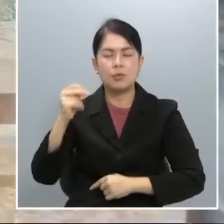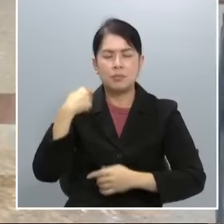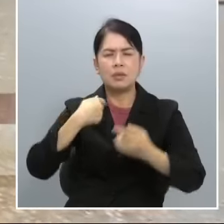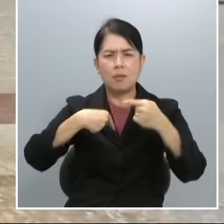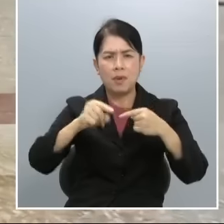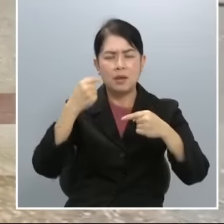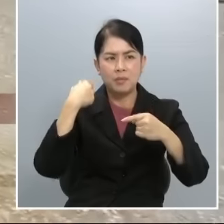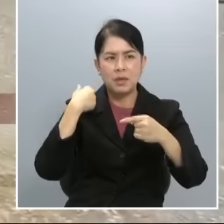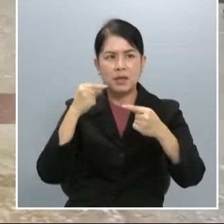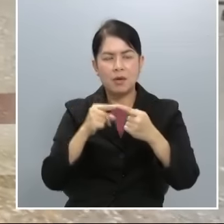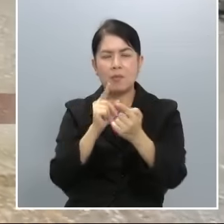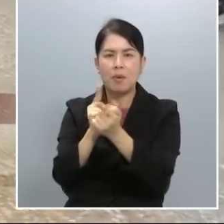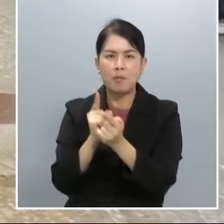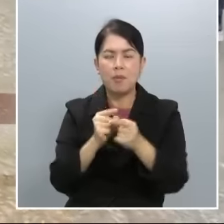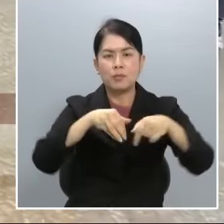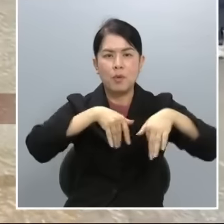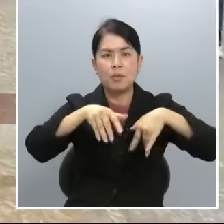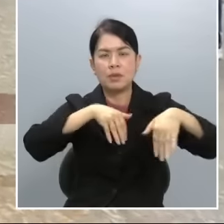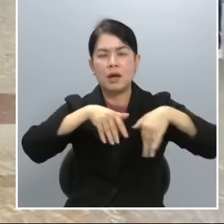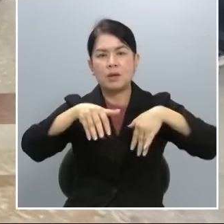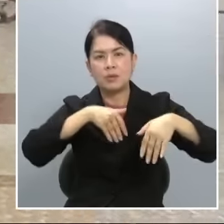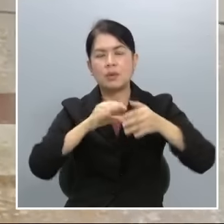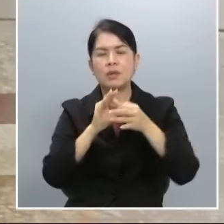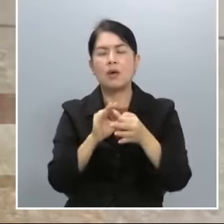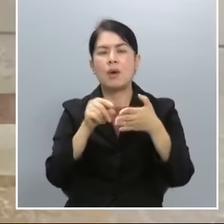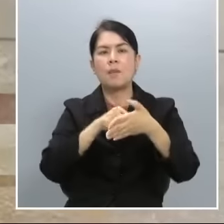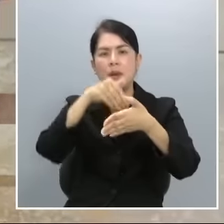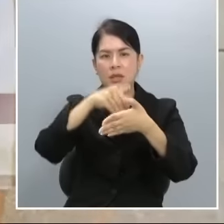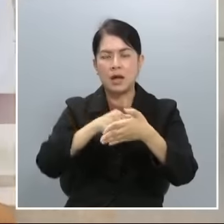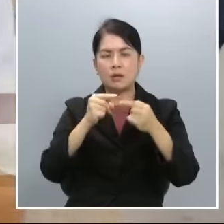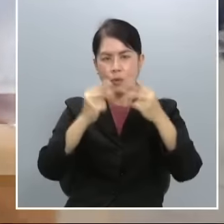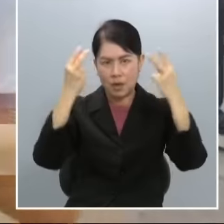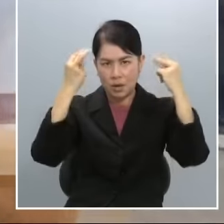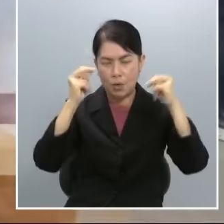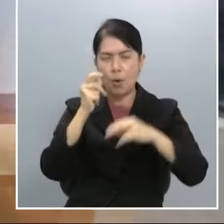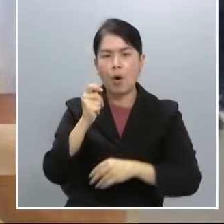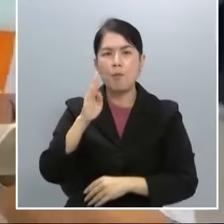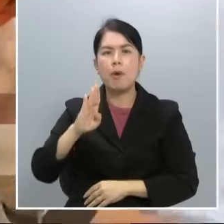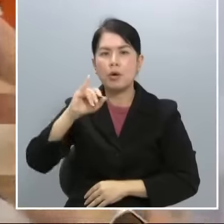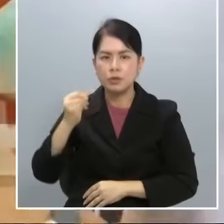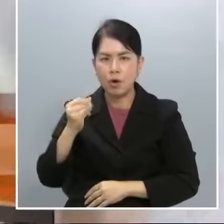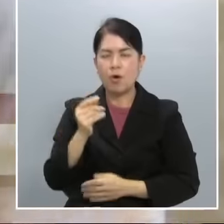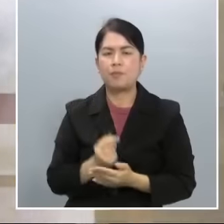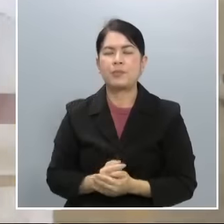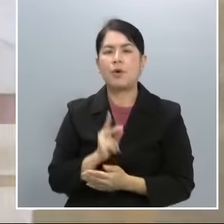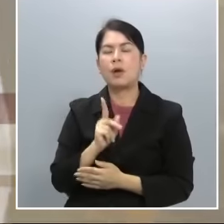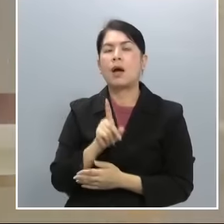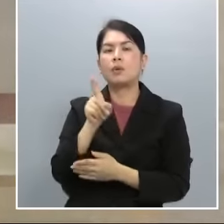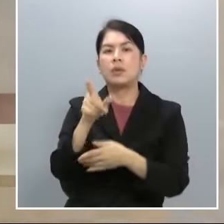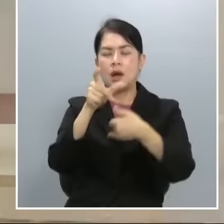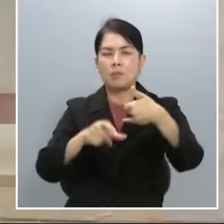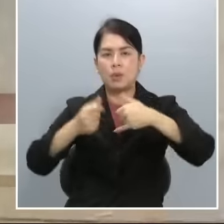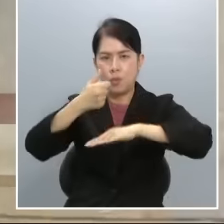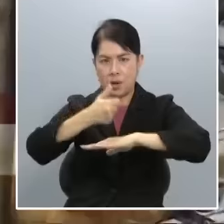างช่วงบางตอนนักข่าวถามหัวหน้าพรรคประชาชนณัฐพงษ์เนืองปัญญาวุฒิถึงการที่คุณแพทองธาร